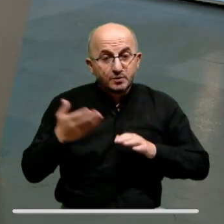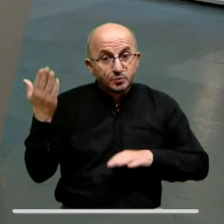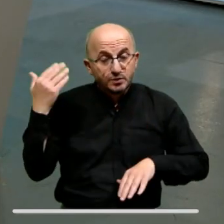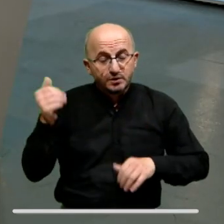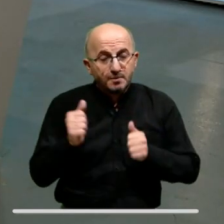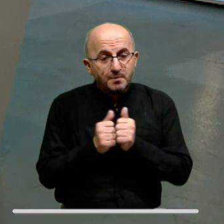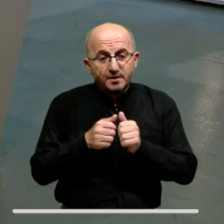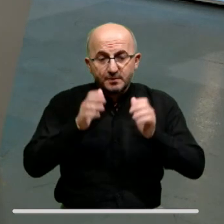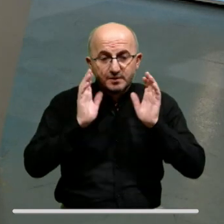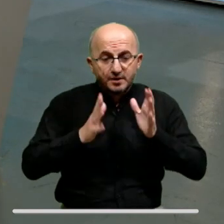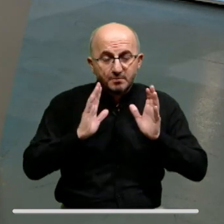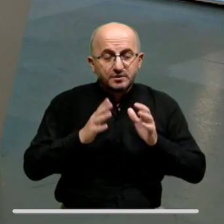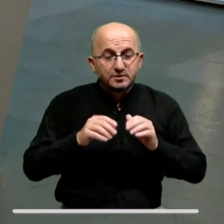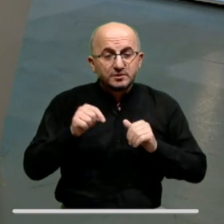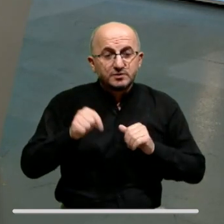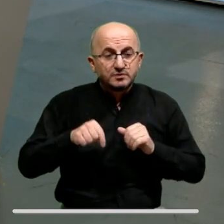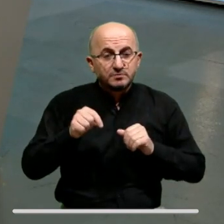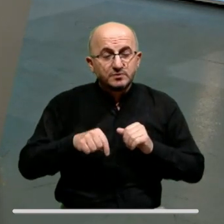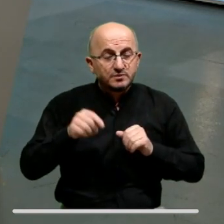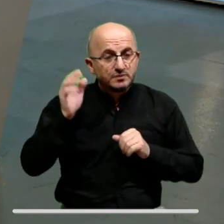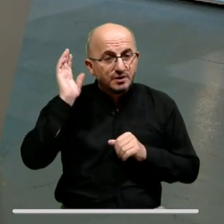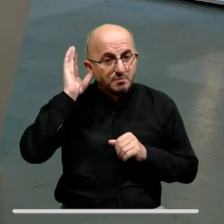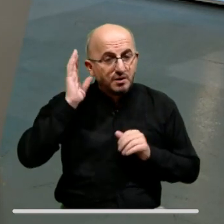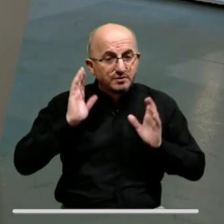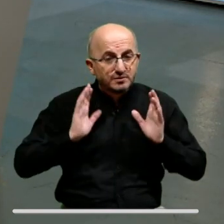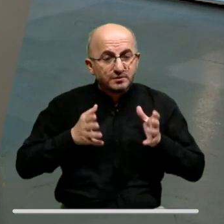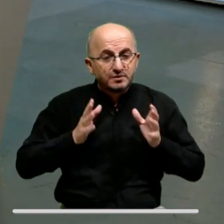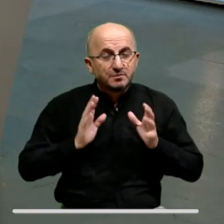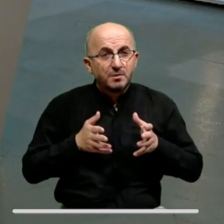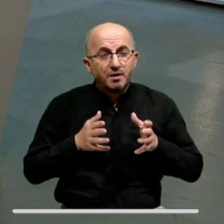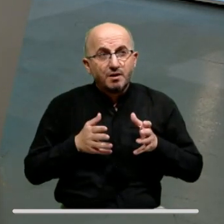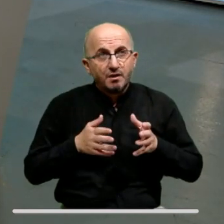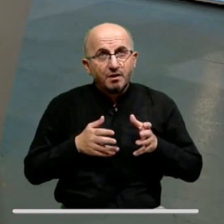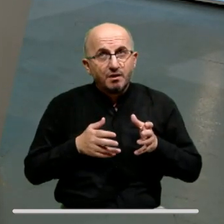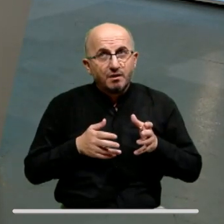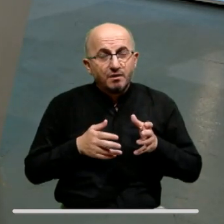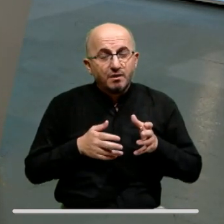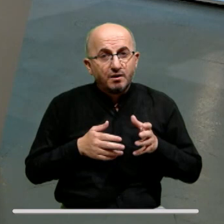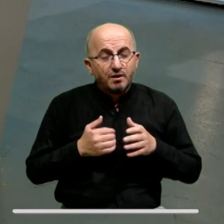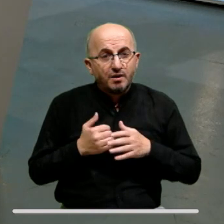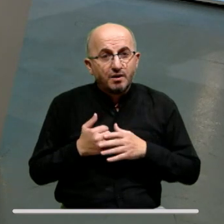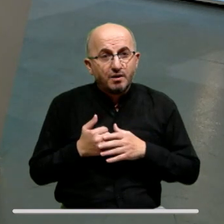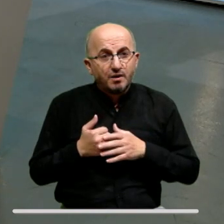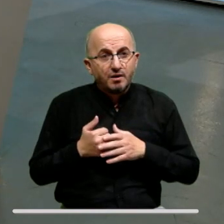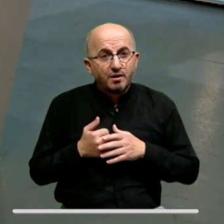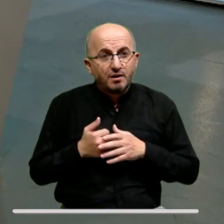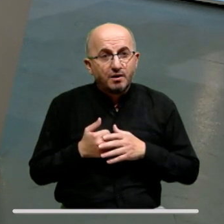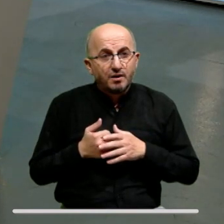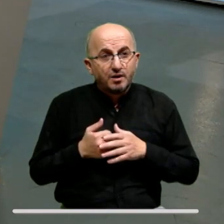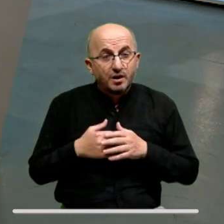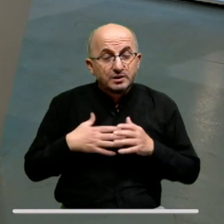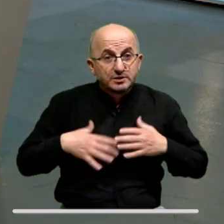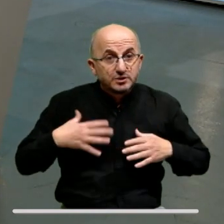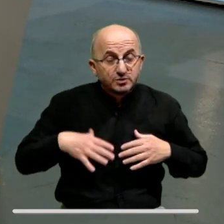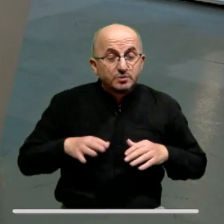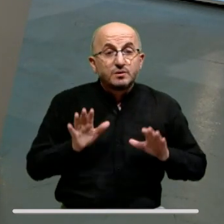kılıyorduk beraber. Şimdi namaz kılmaya da şey yapamıyor. Yani namaz kılmak istiyor